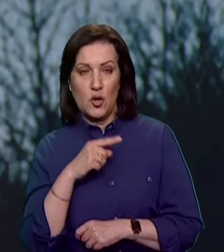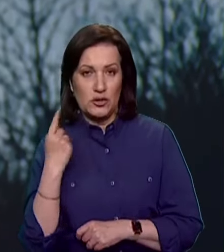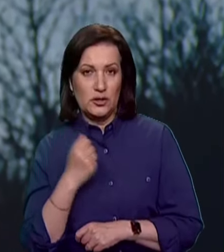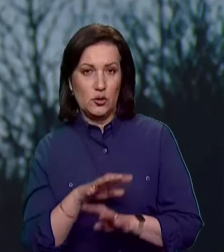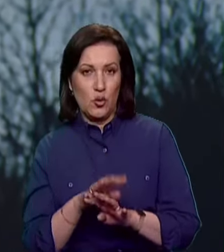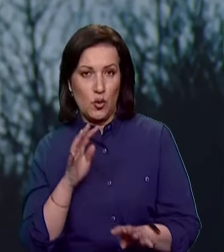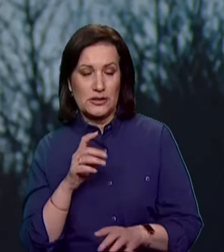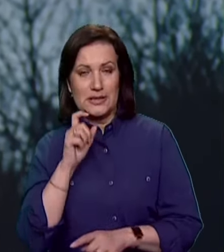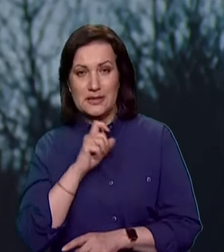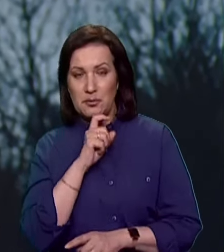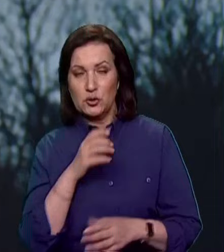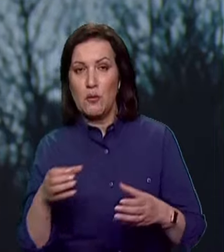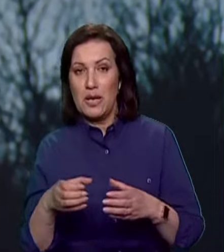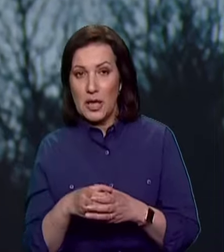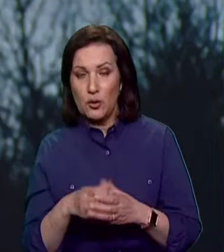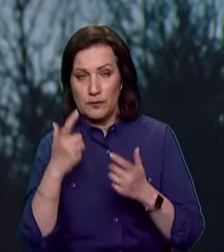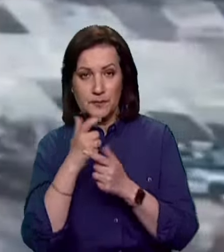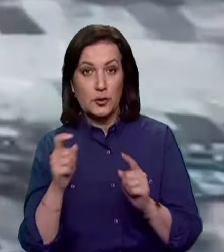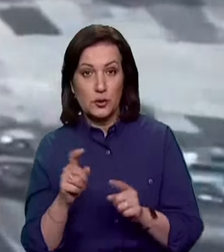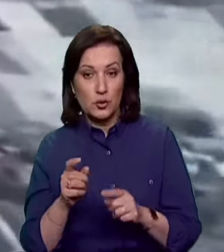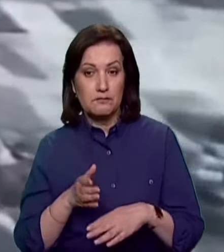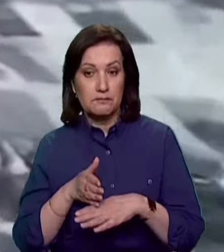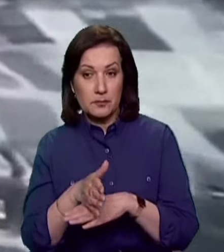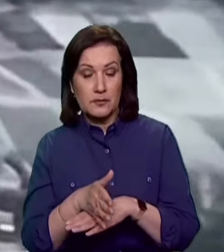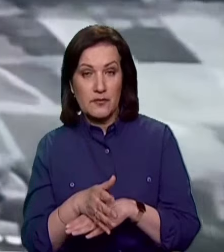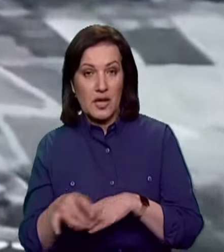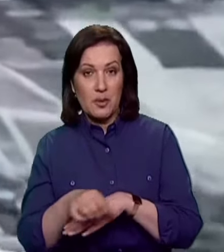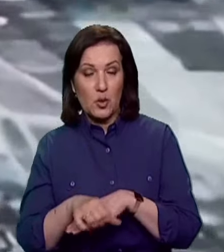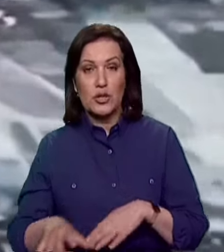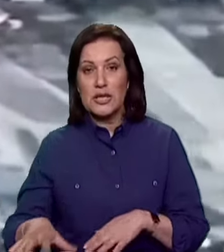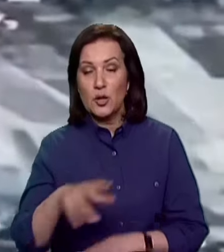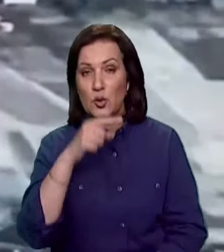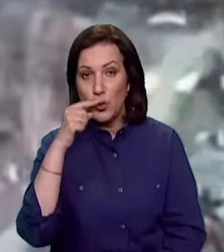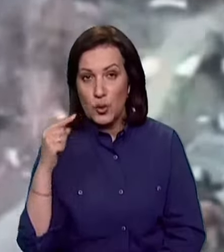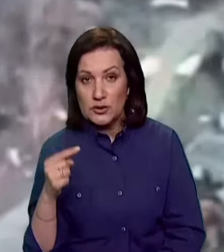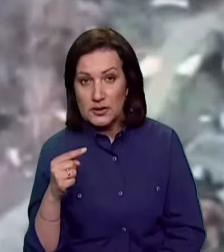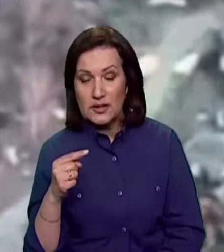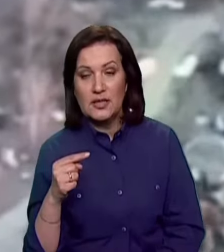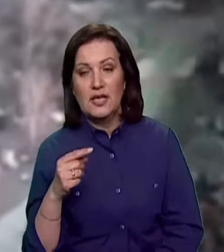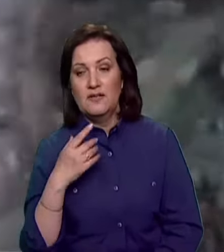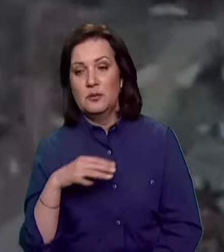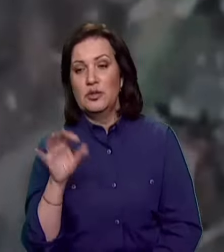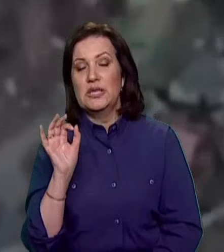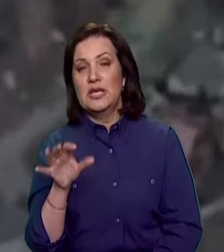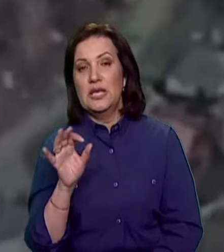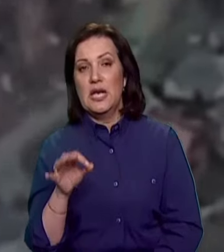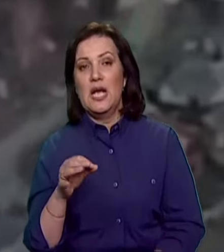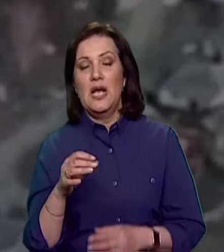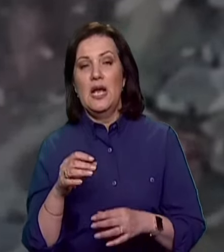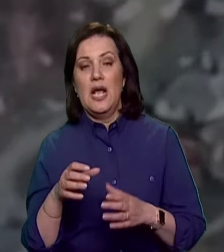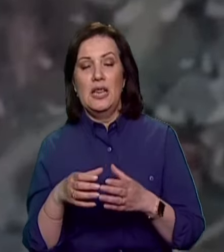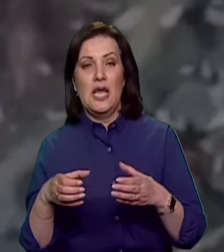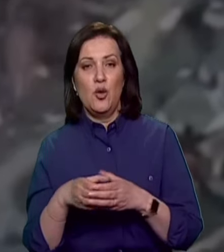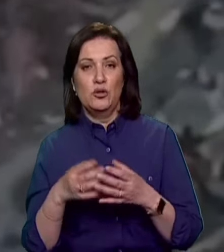добровольчого корпусу та сибірського батальйону повідомили, що зайшли на прикордонну територію Росії. У своєму телеграмі легіон «Свобода